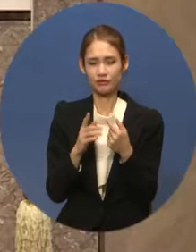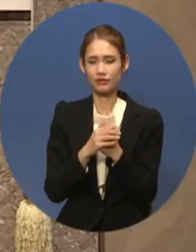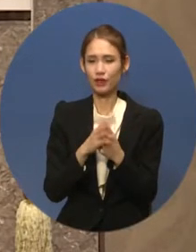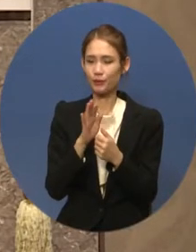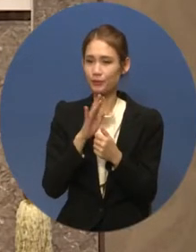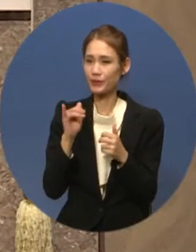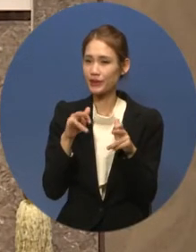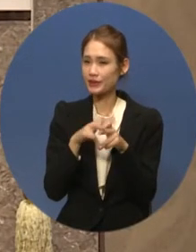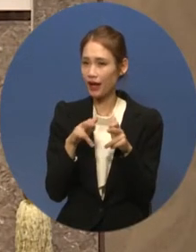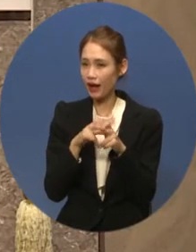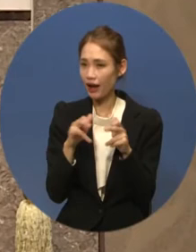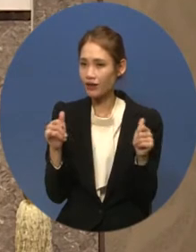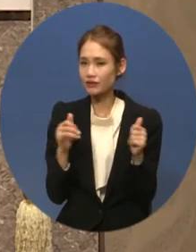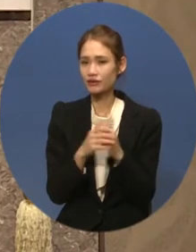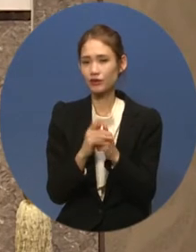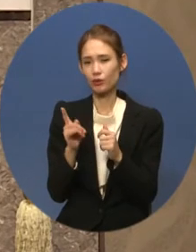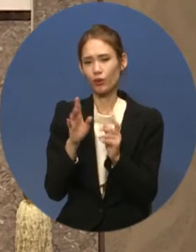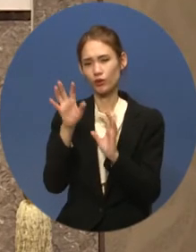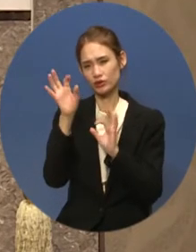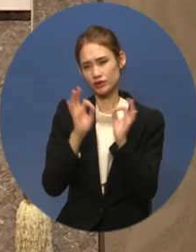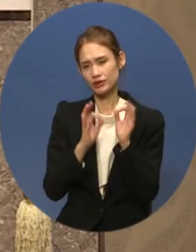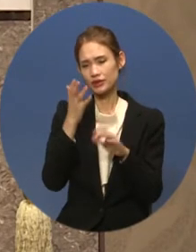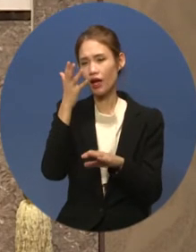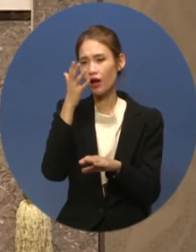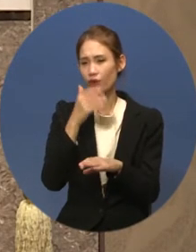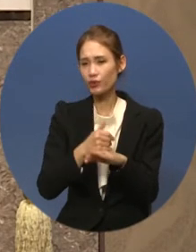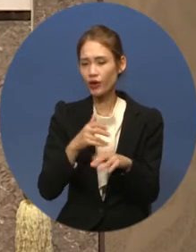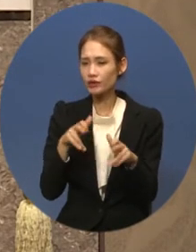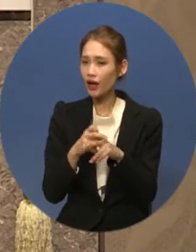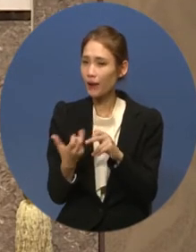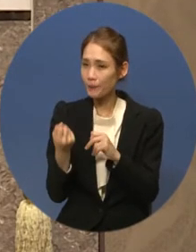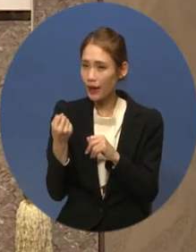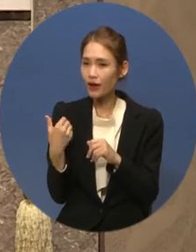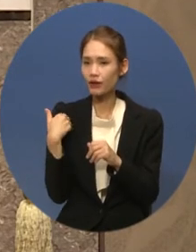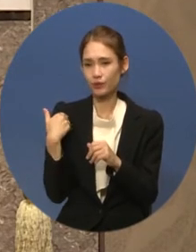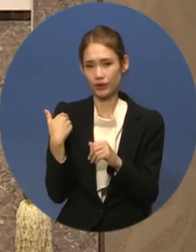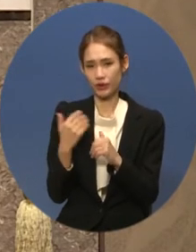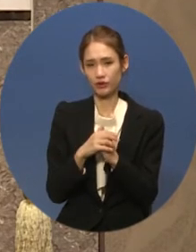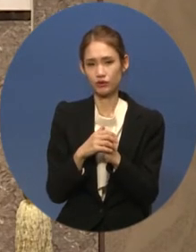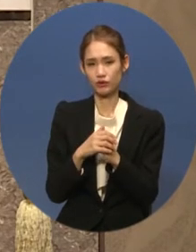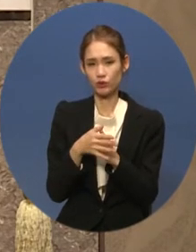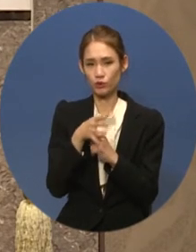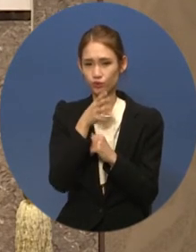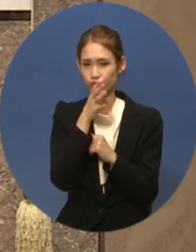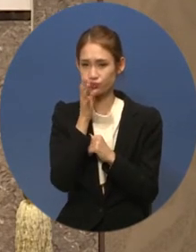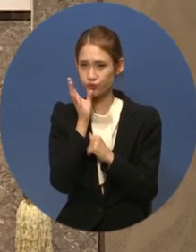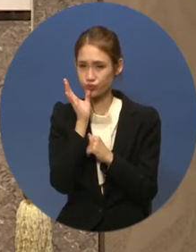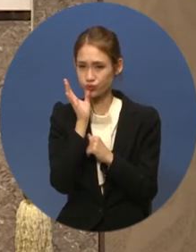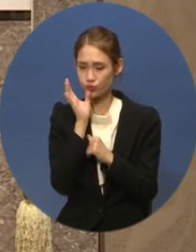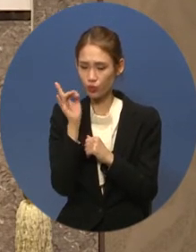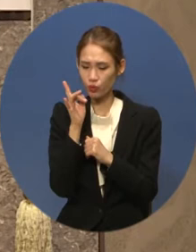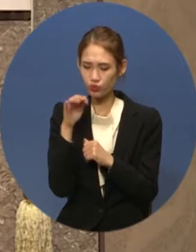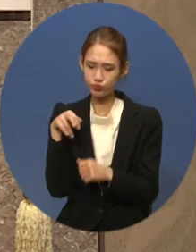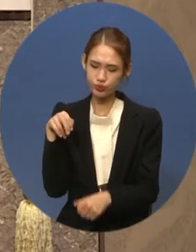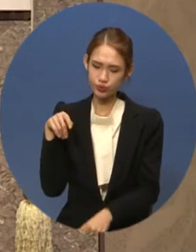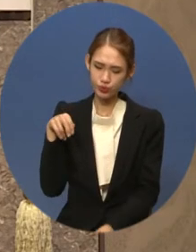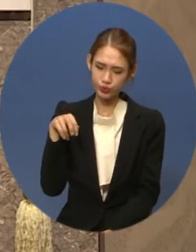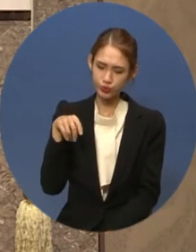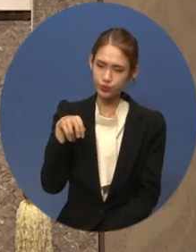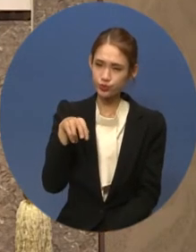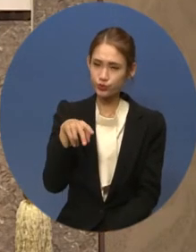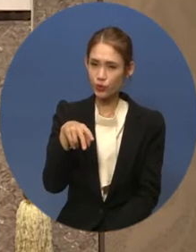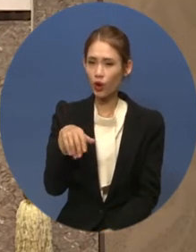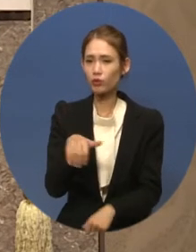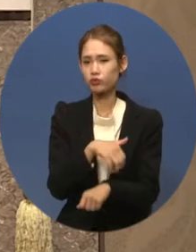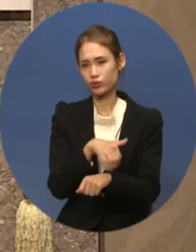장애인들도 언제든지 사고를 통해서 후유 장애를 입을 수도 있구요 또 고령화가 되게 되게 되면 거동 일단 불편해지고 다른